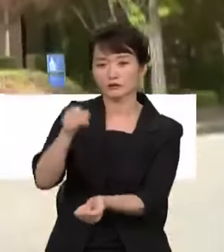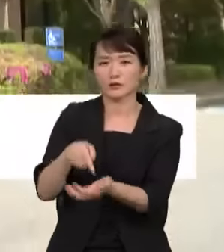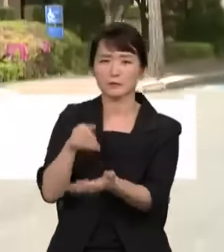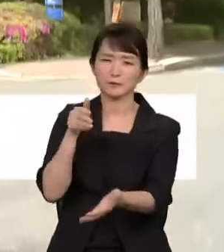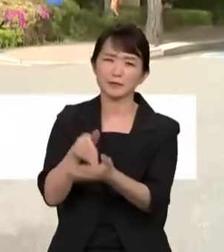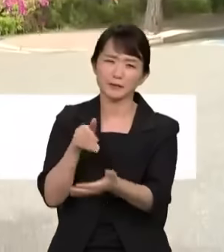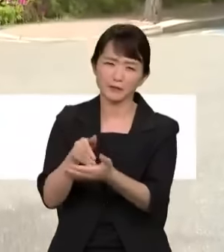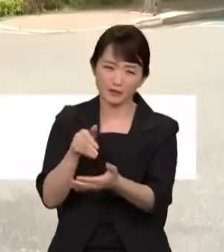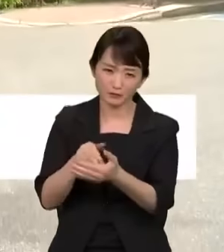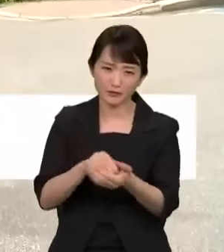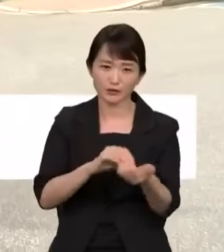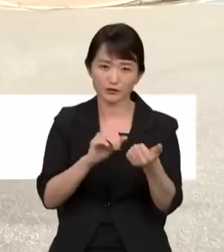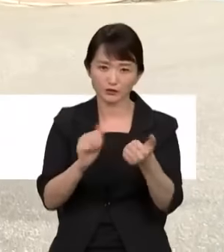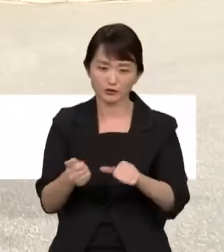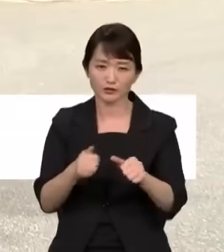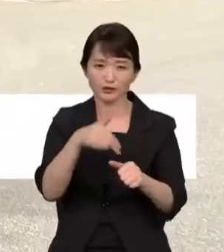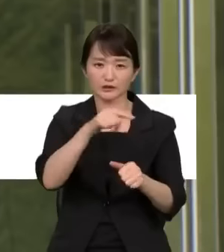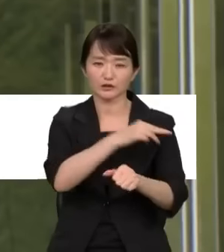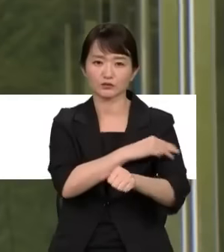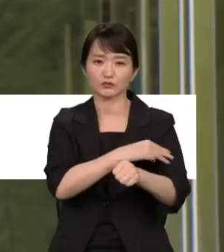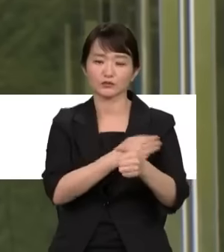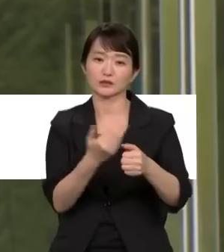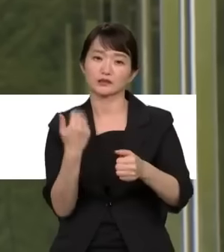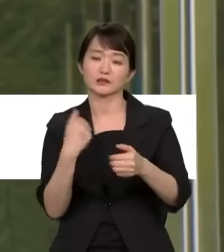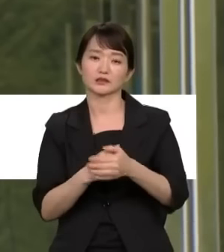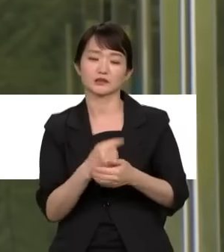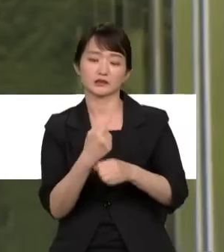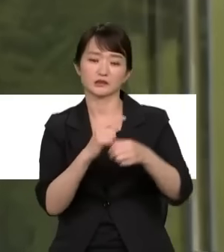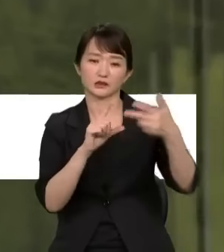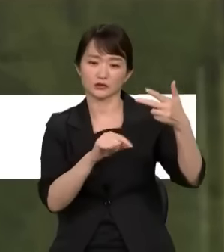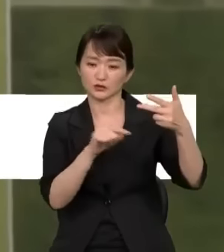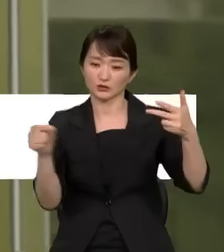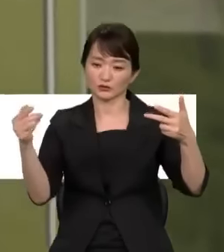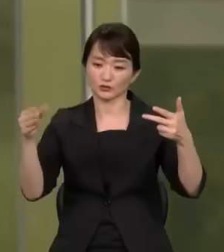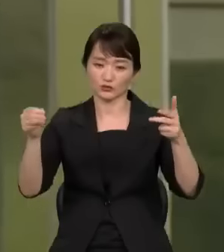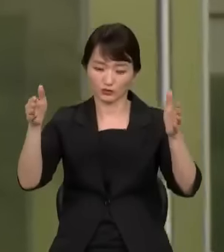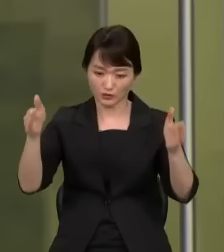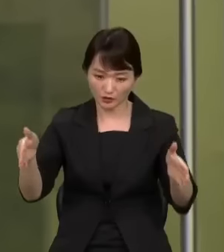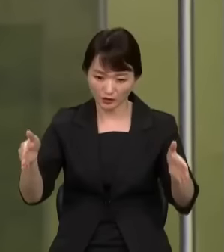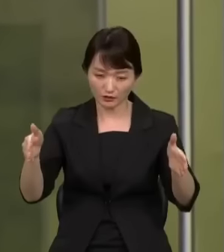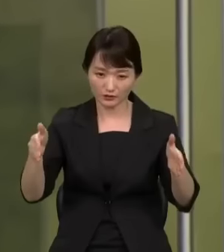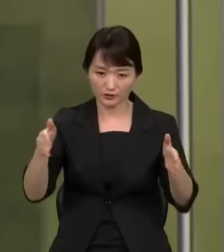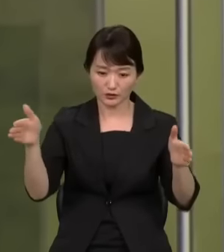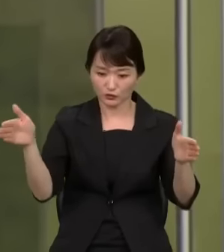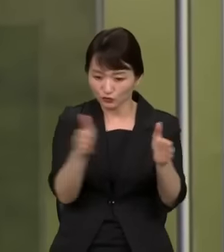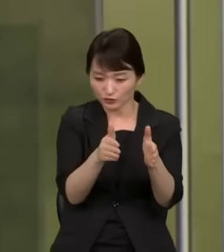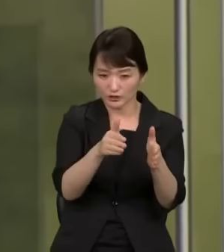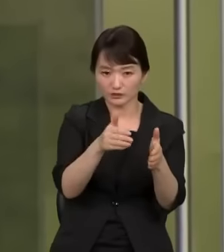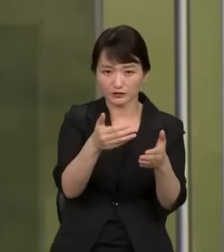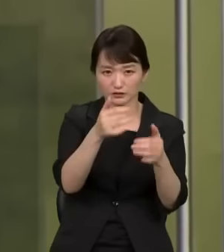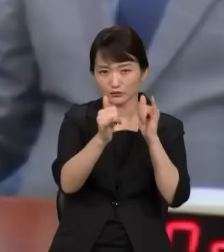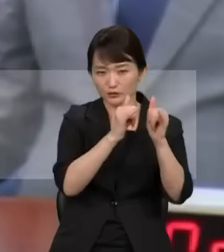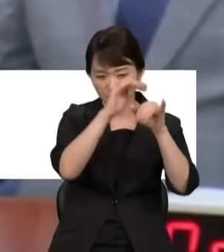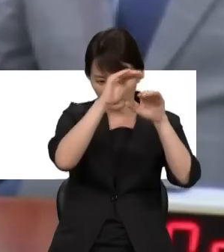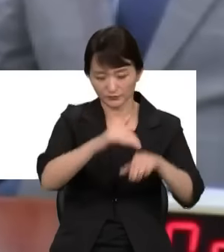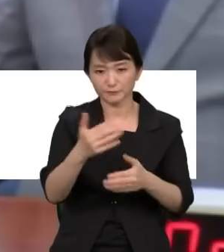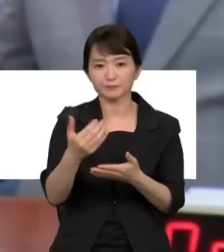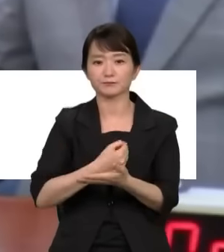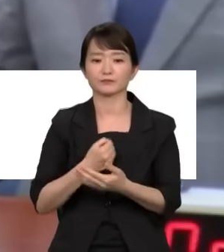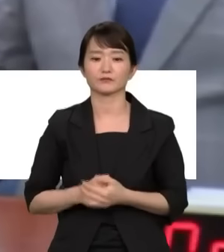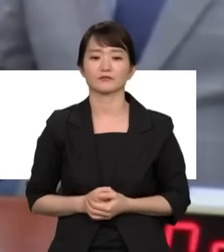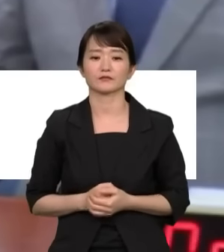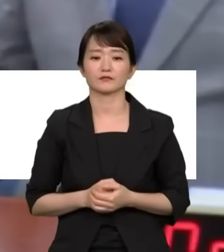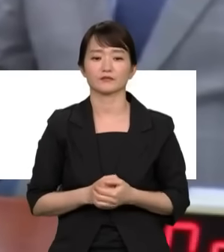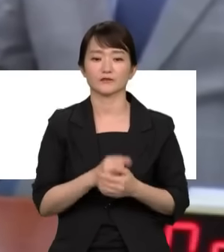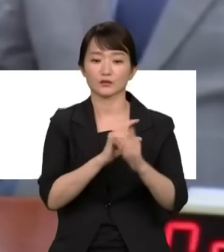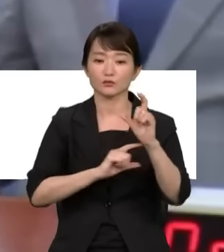고 최상병 순직 전후인 지난해 7월부터 9월로 기간을 줄여 내역을 결국 확보했습니다. 보완해야 될 부분, 부족한 부분이